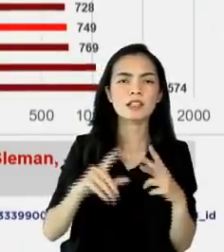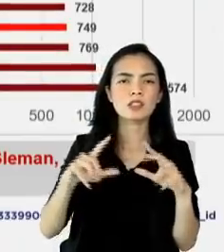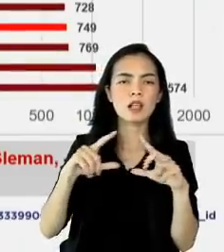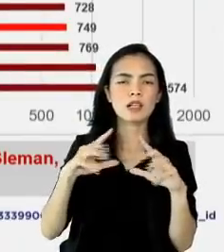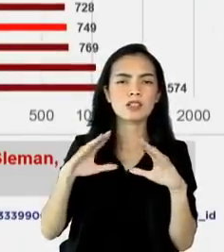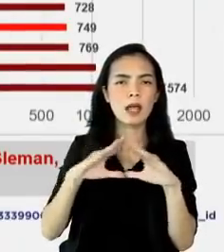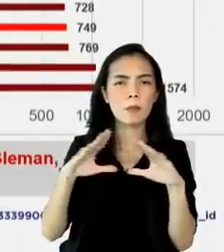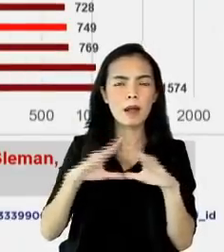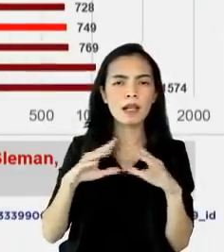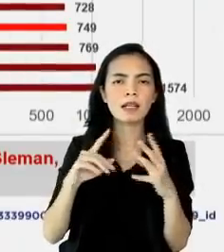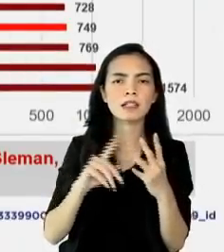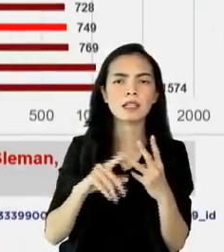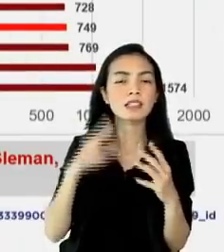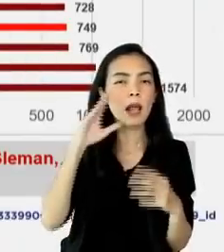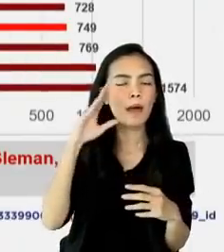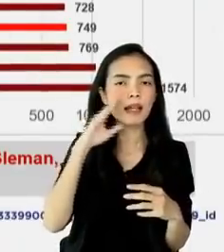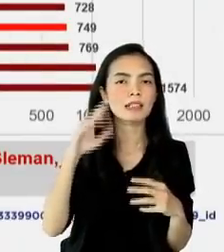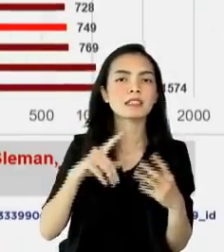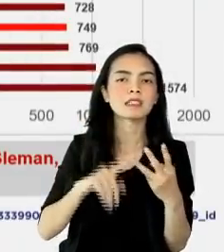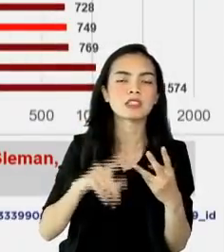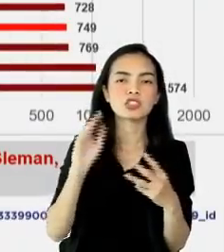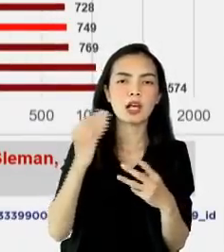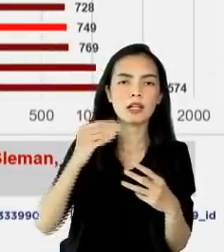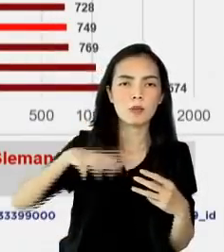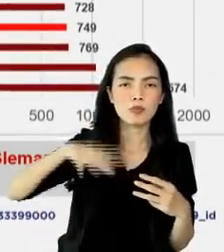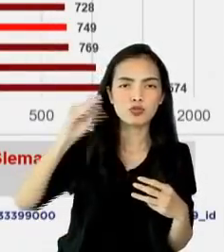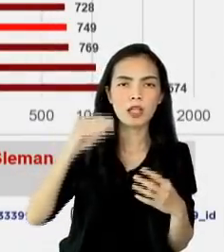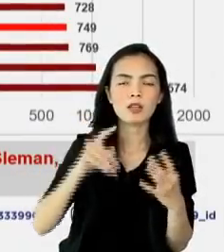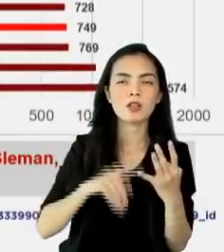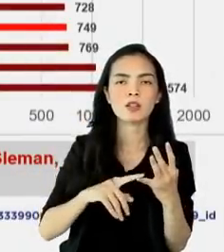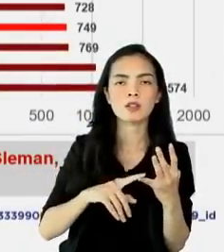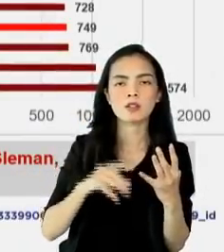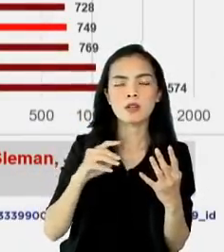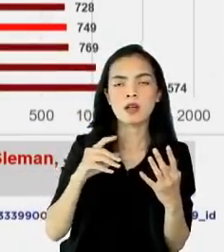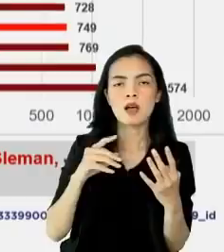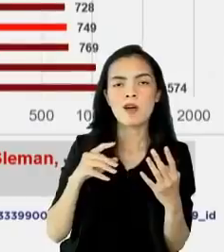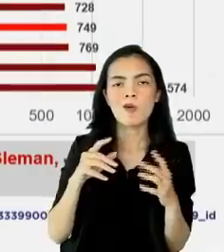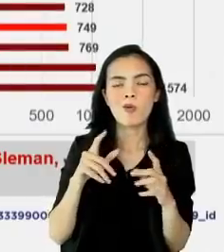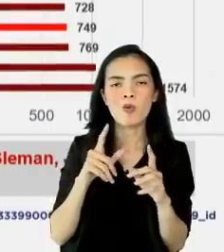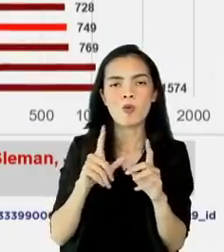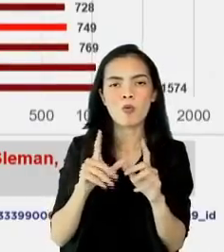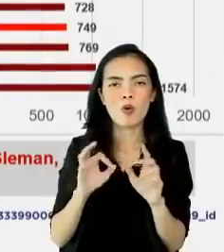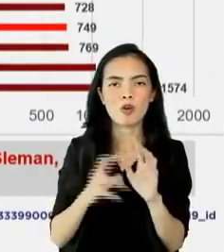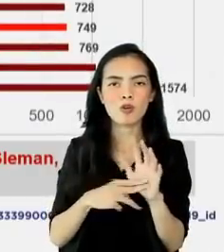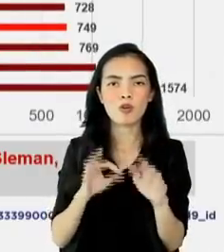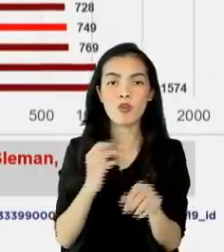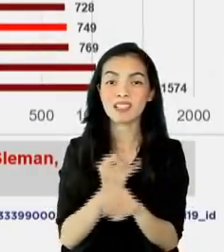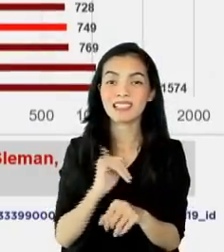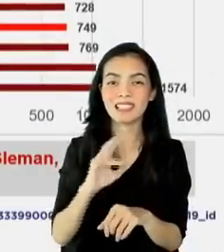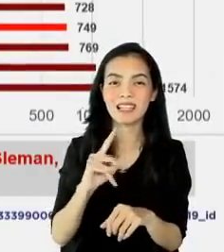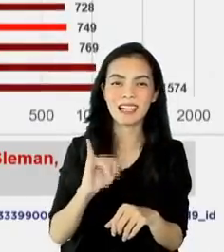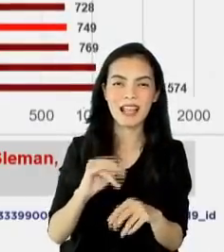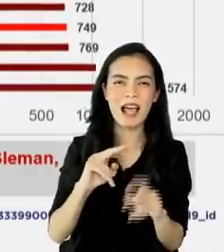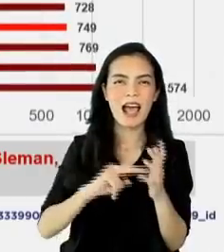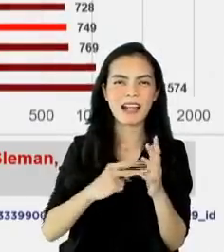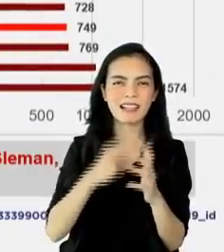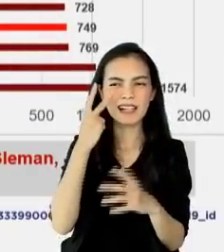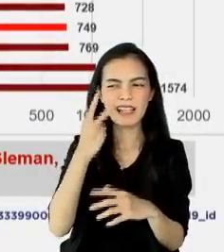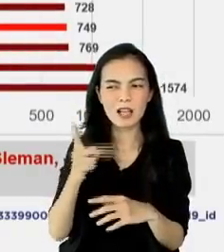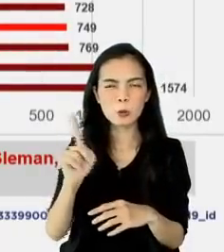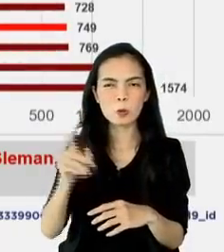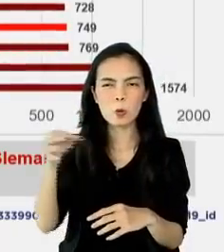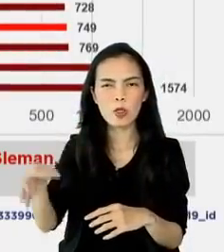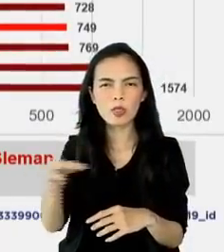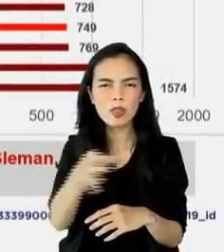Barat, Jakarta Pusat, Jakarta Utara, dan Wonogiri. Artinya apa? Kita harus lebih melihat lebih dekat lagi di kabupaten kota tersebut